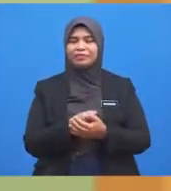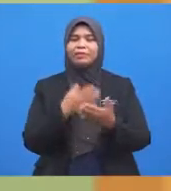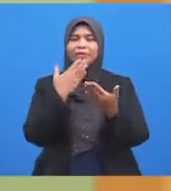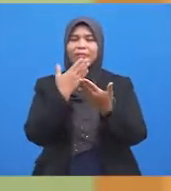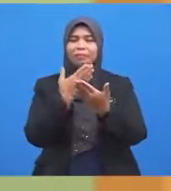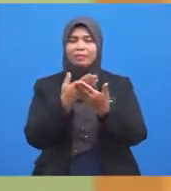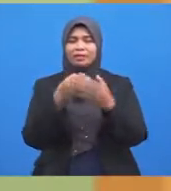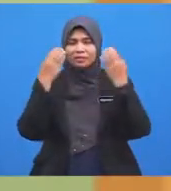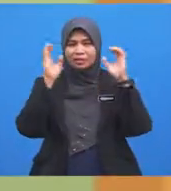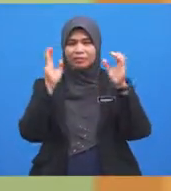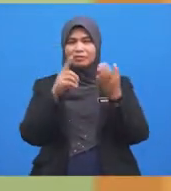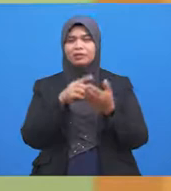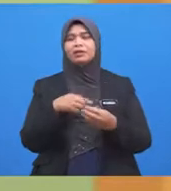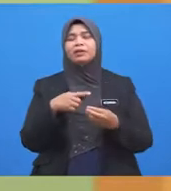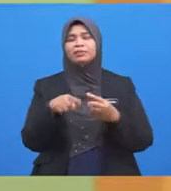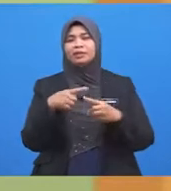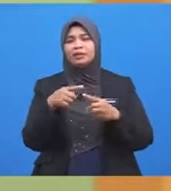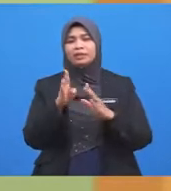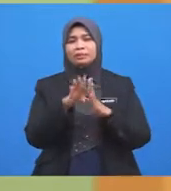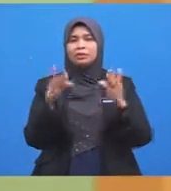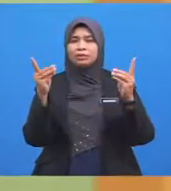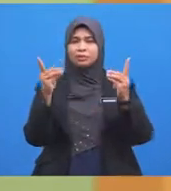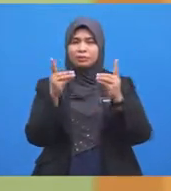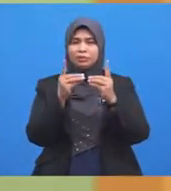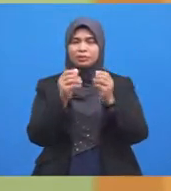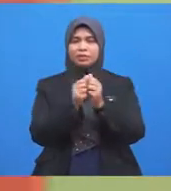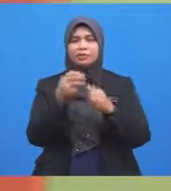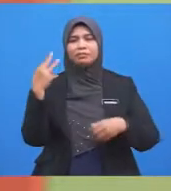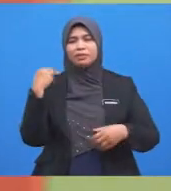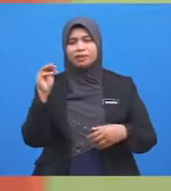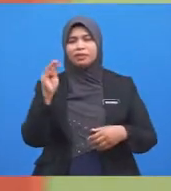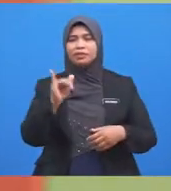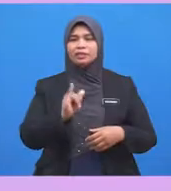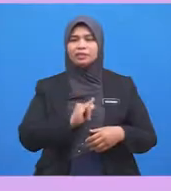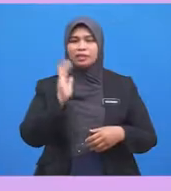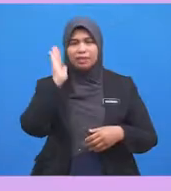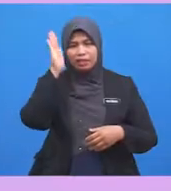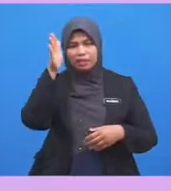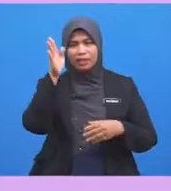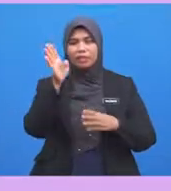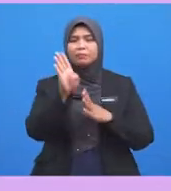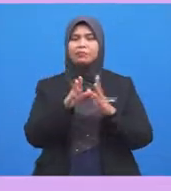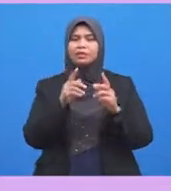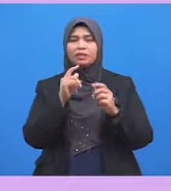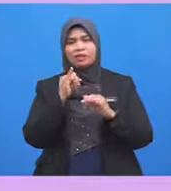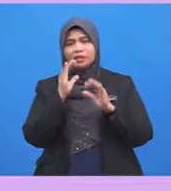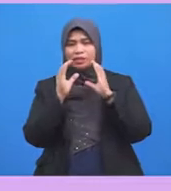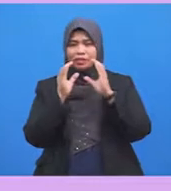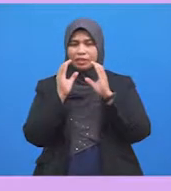cikgu. Apabila berjumpa dengan mereka, saya akan bertegur